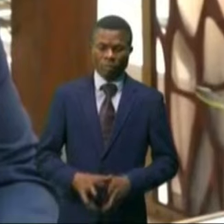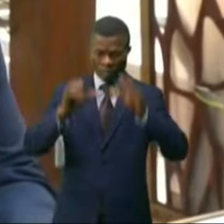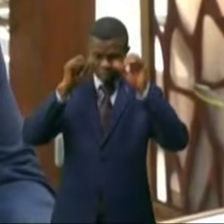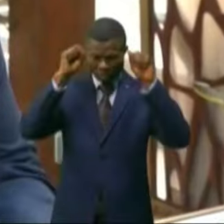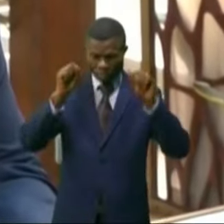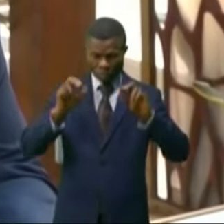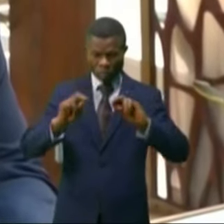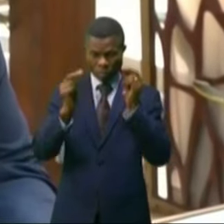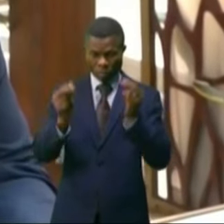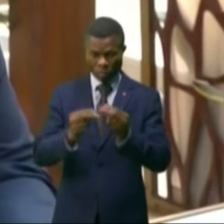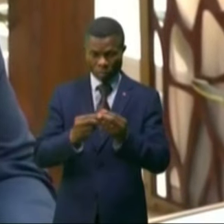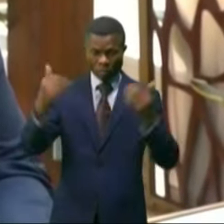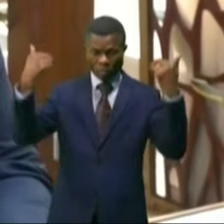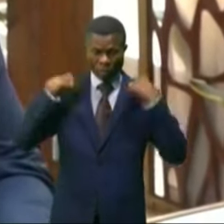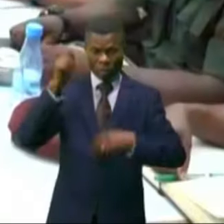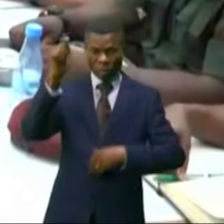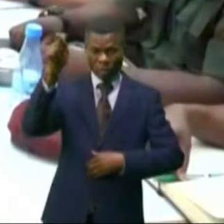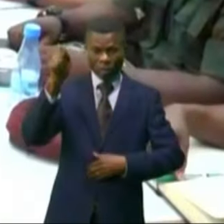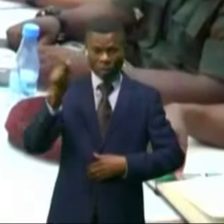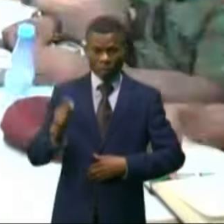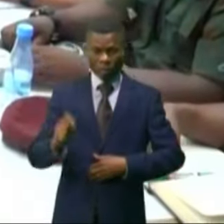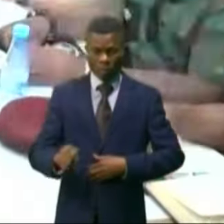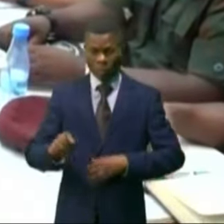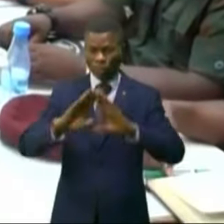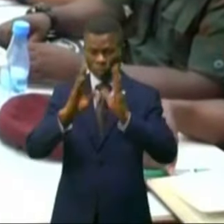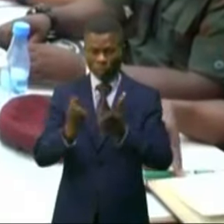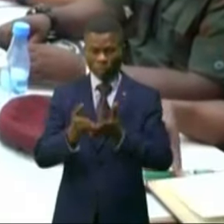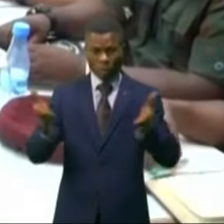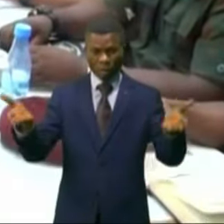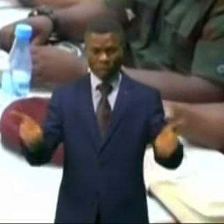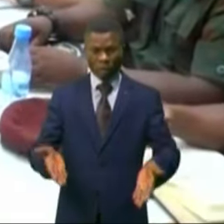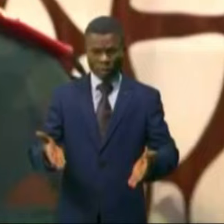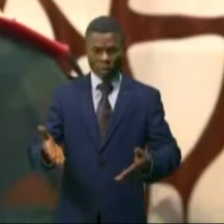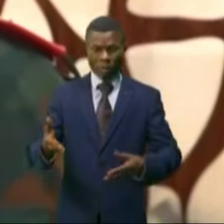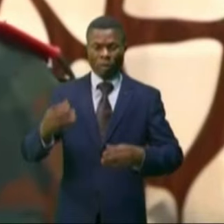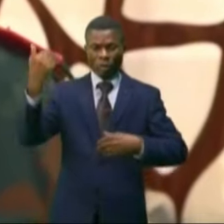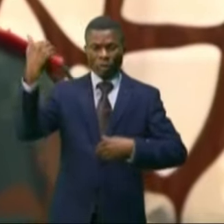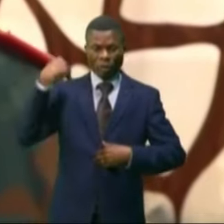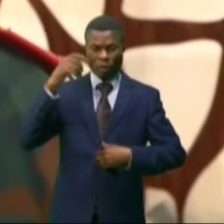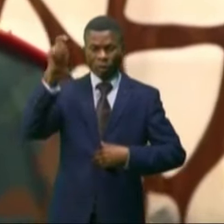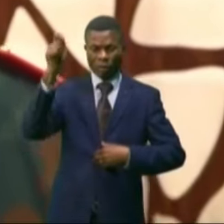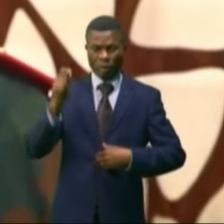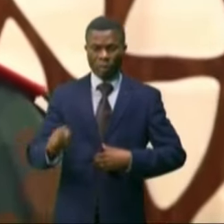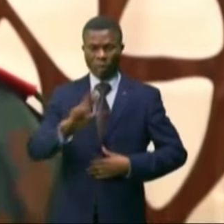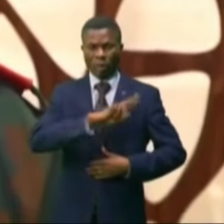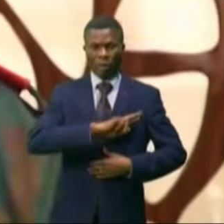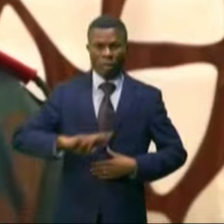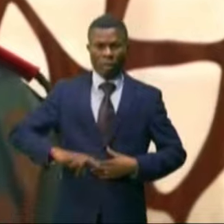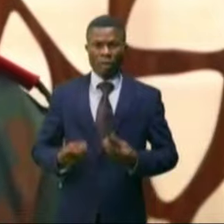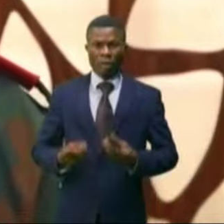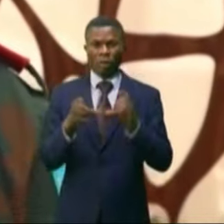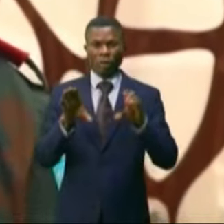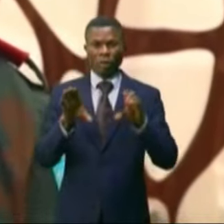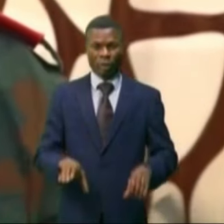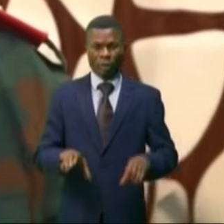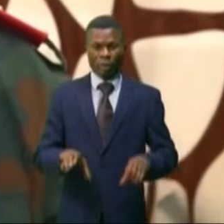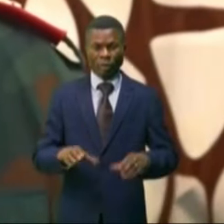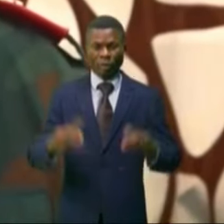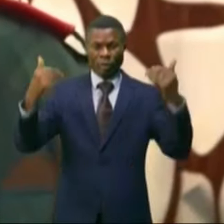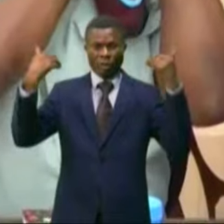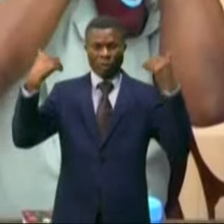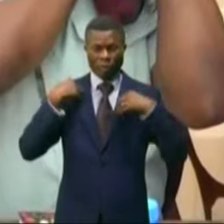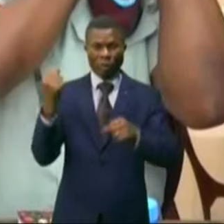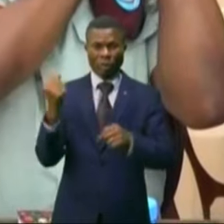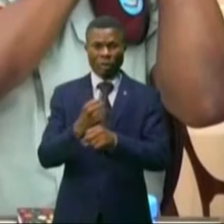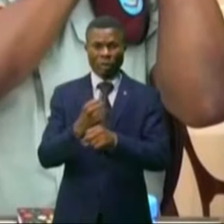force du haut commandement militaire. Tous sont présents, l'état-major des forces armées de la République démocratique du Congo, les chefs